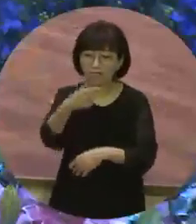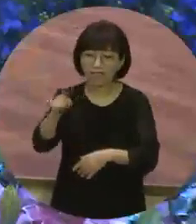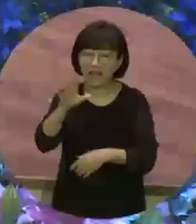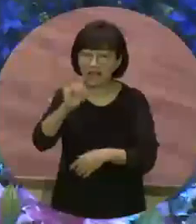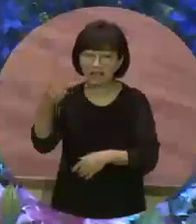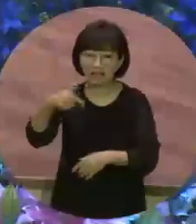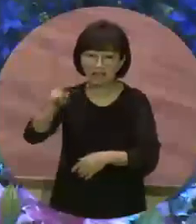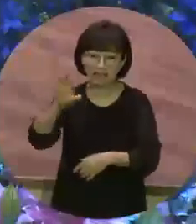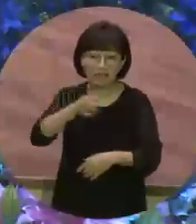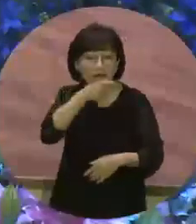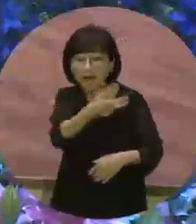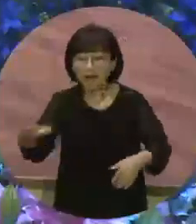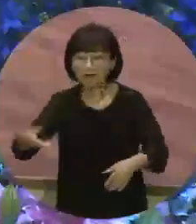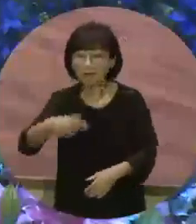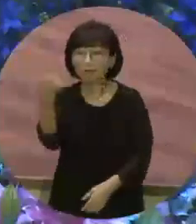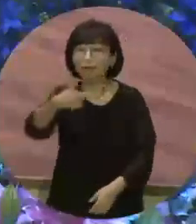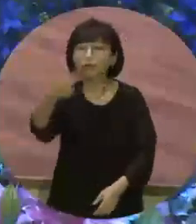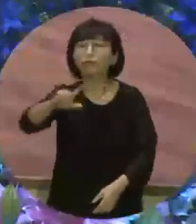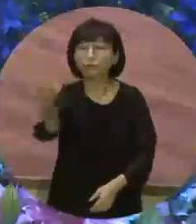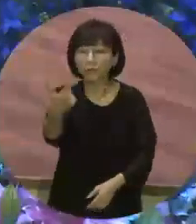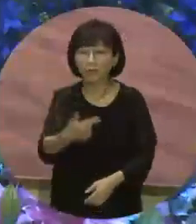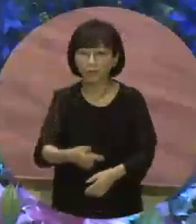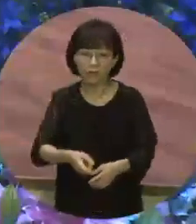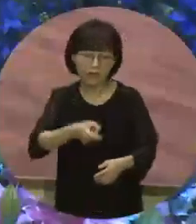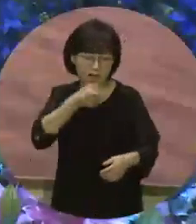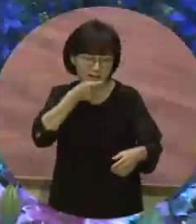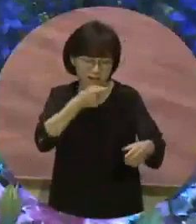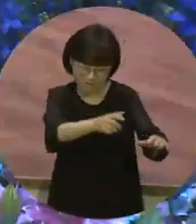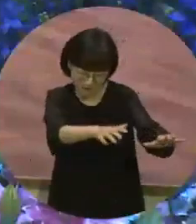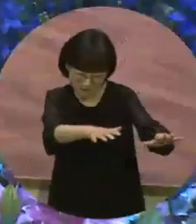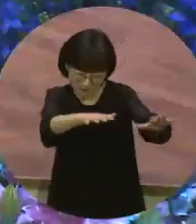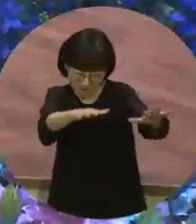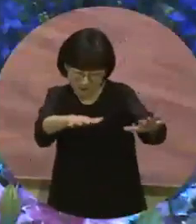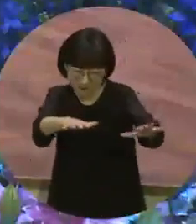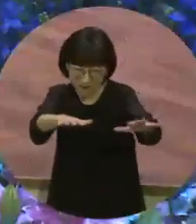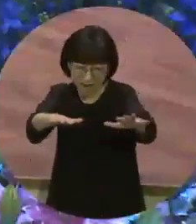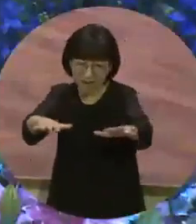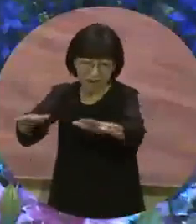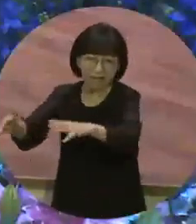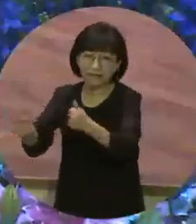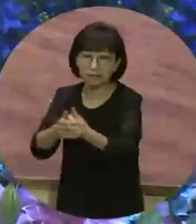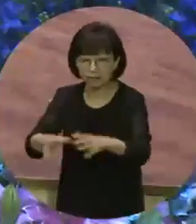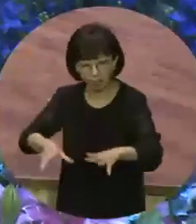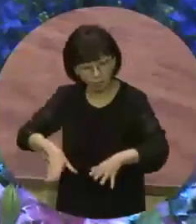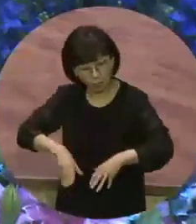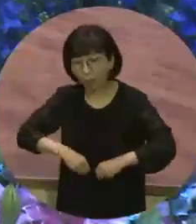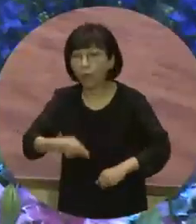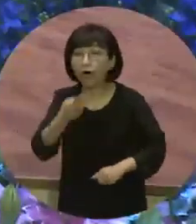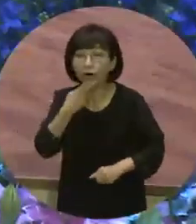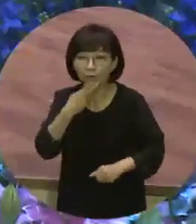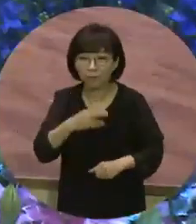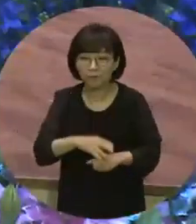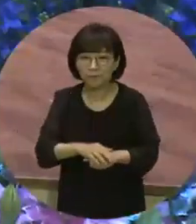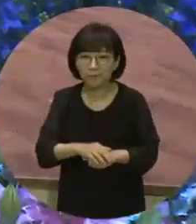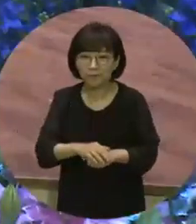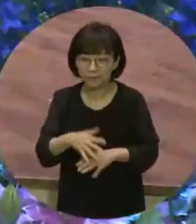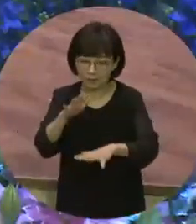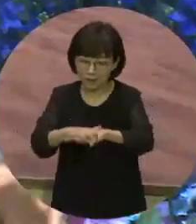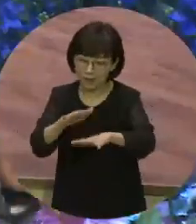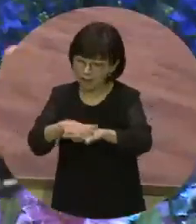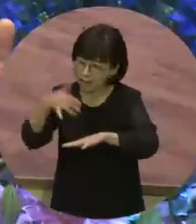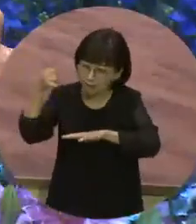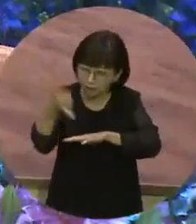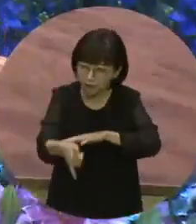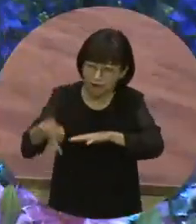없이 흘려. 흉년이 없어, 애굽은. 그래서 애굽이 강대국이거든요. 애굽에는 흉년이 없어요.